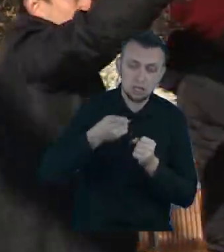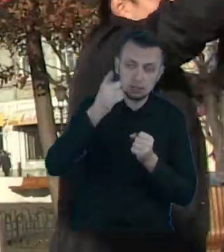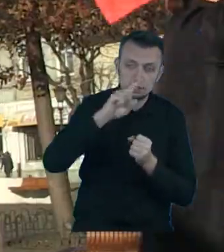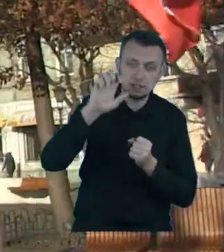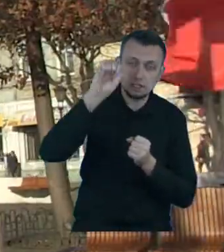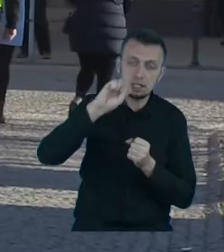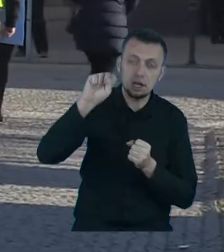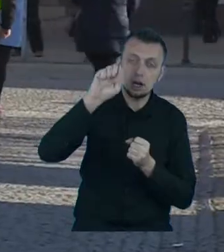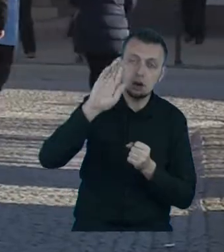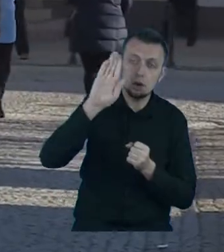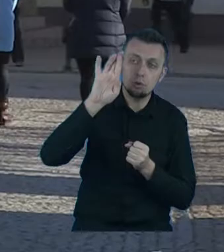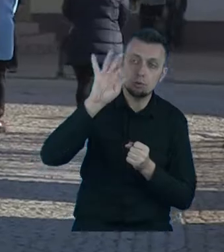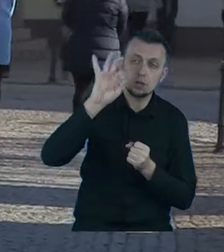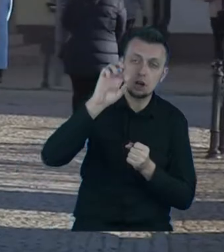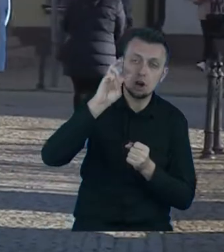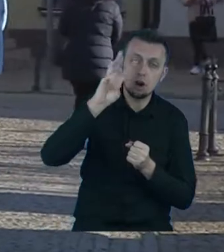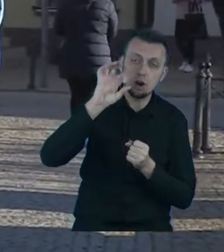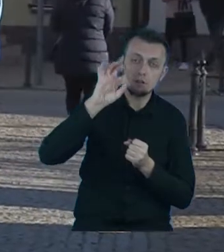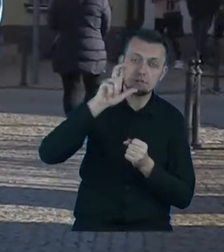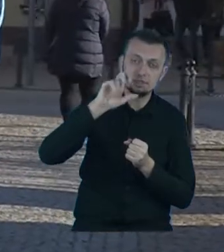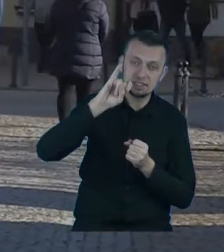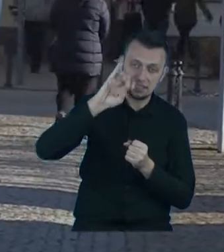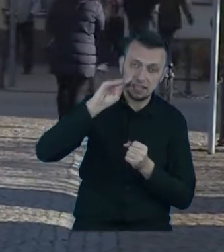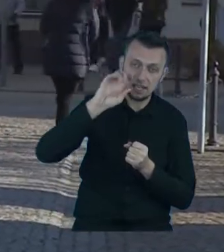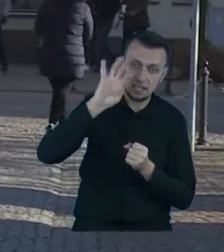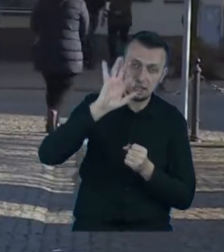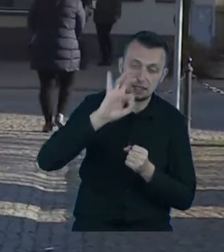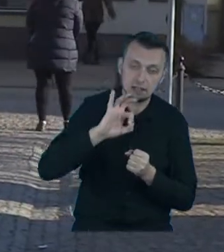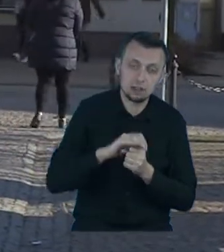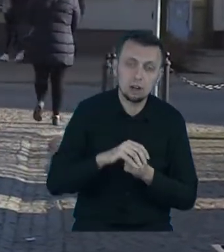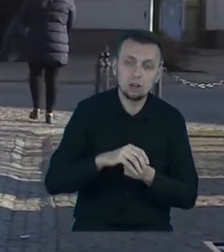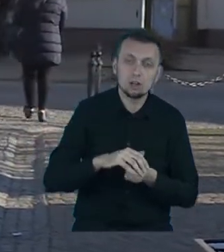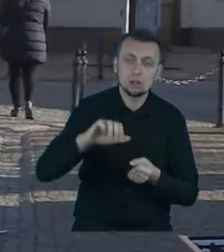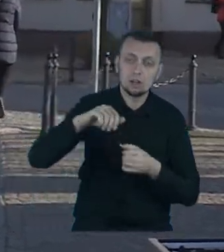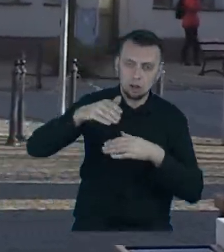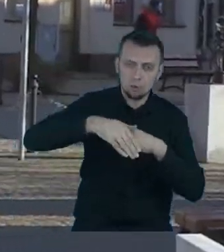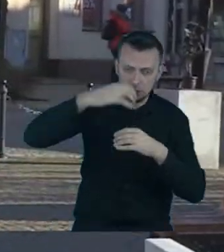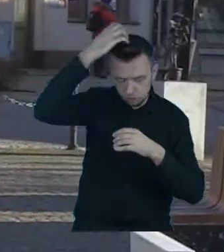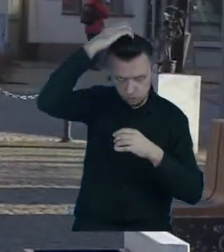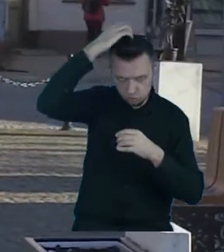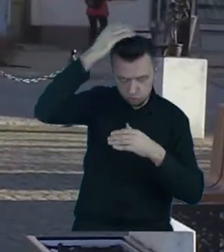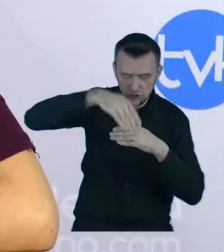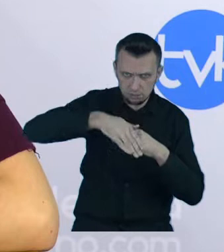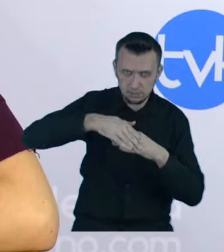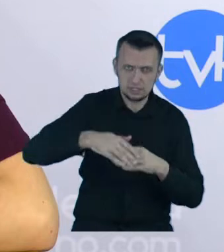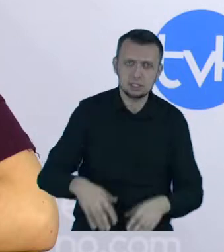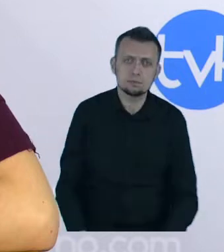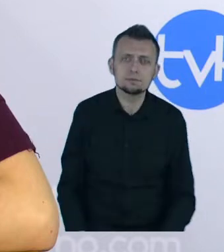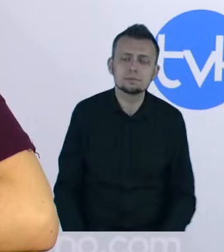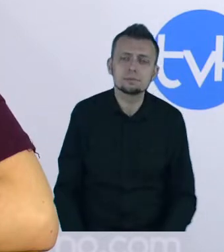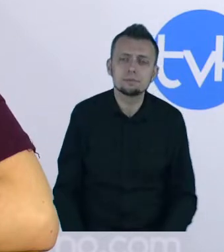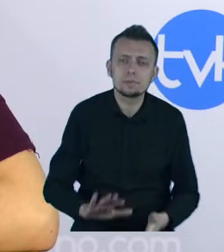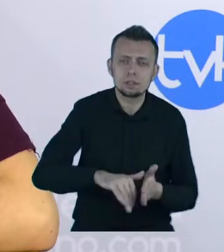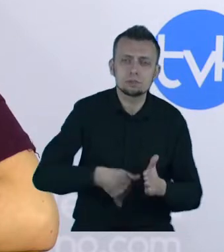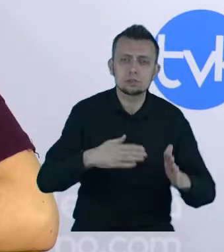Wówczas wolontariusze dostarczą zgromadzone prezenty potrzebującym. Dla Wiadomości Dnia Natalia Gackowska. W Kutnowskim Domu